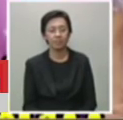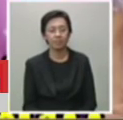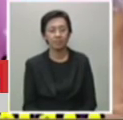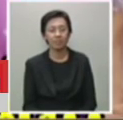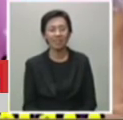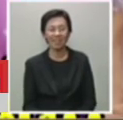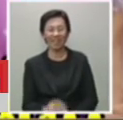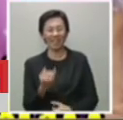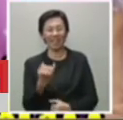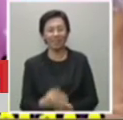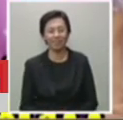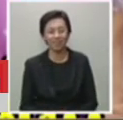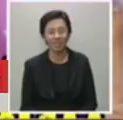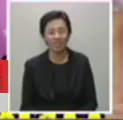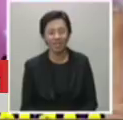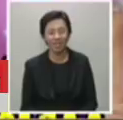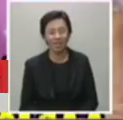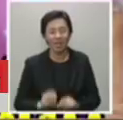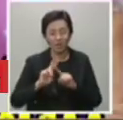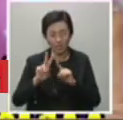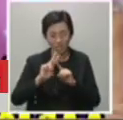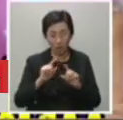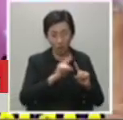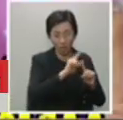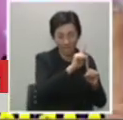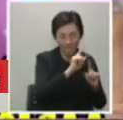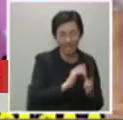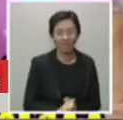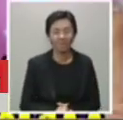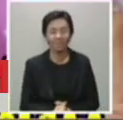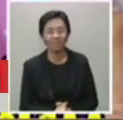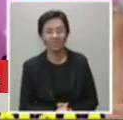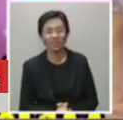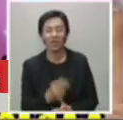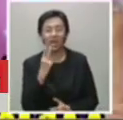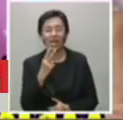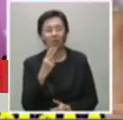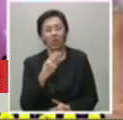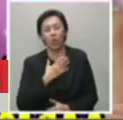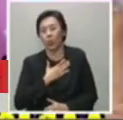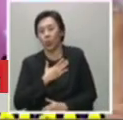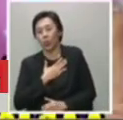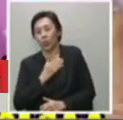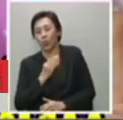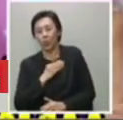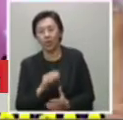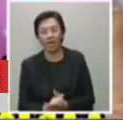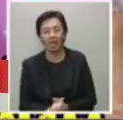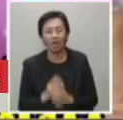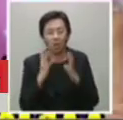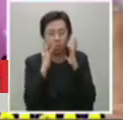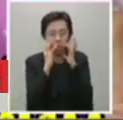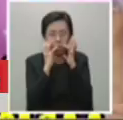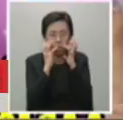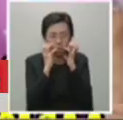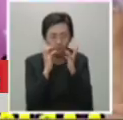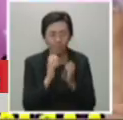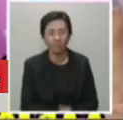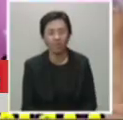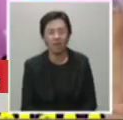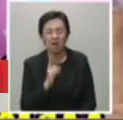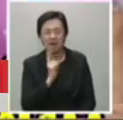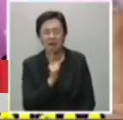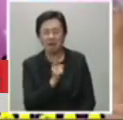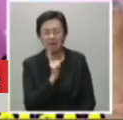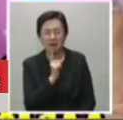นี่รุ่น2ไอ้ตัวแรกซ้ายมือโอ้โหเห็นแล้วน่ากลัวเหี่ยวย่นพอคนด่า